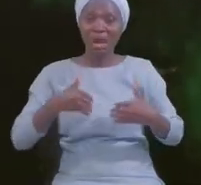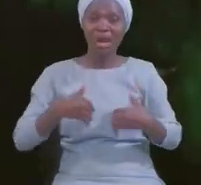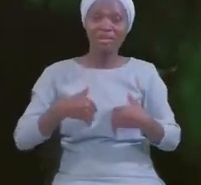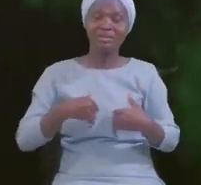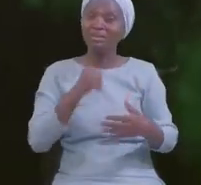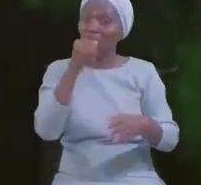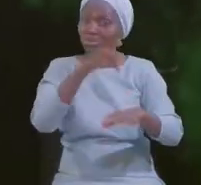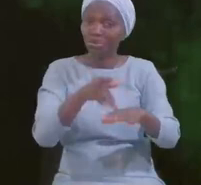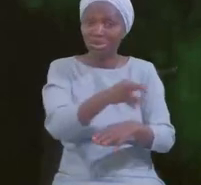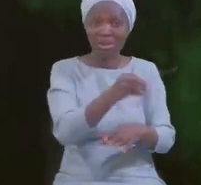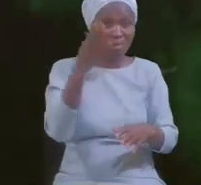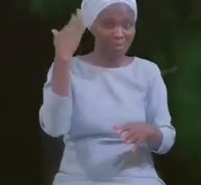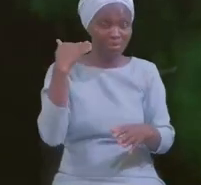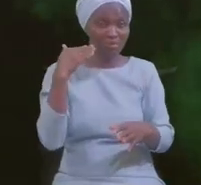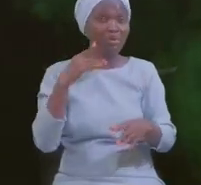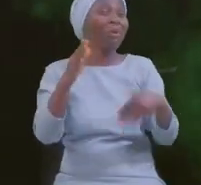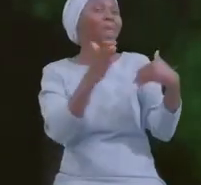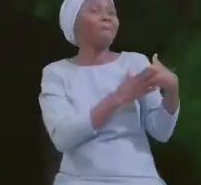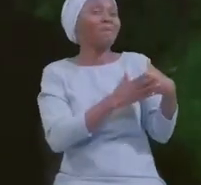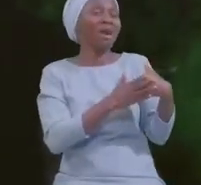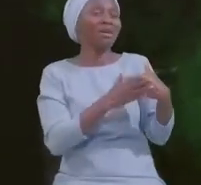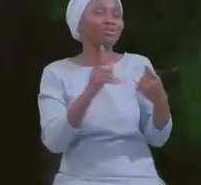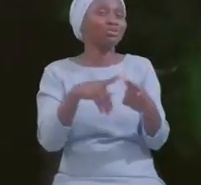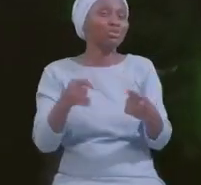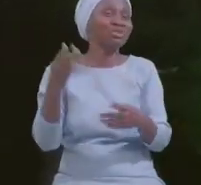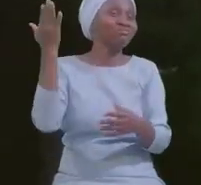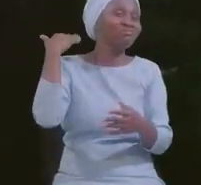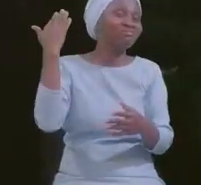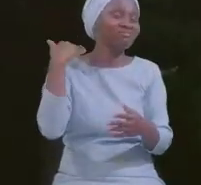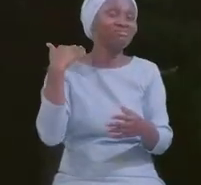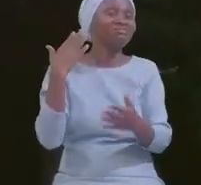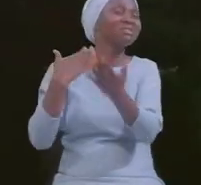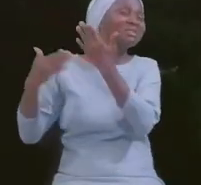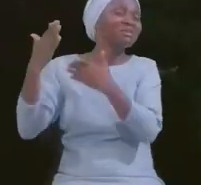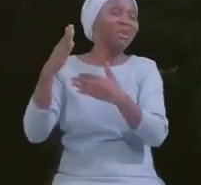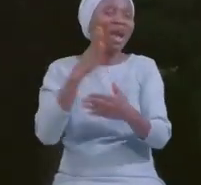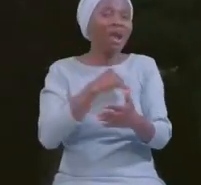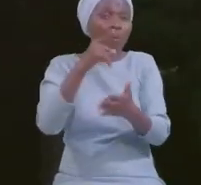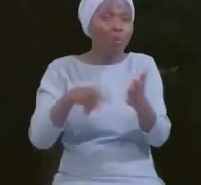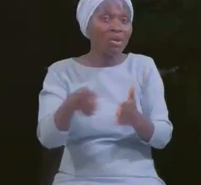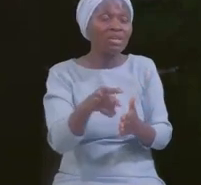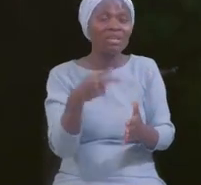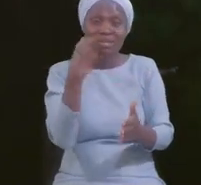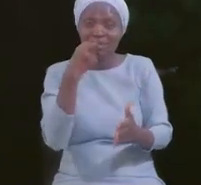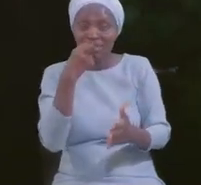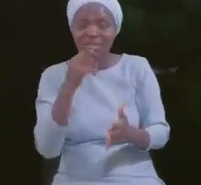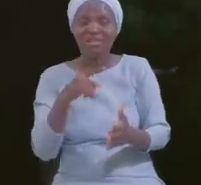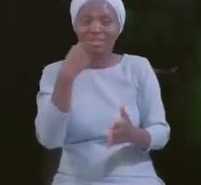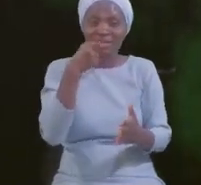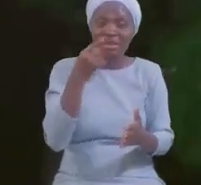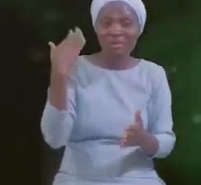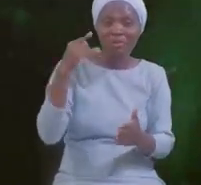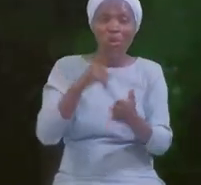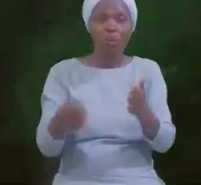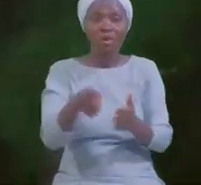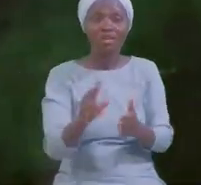ne les avait pas touchés. Ils retournaient au passé pour dire ce qu'ils disaient. Ils disaient ce qu'ils faisaient et continuent